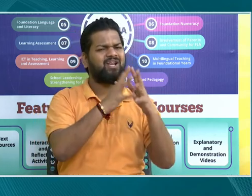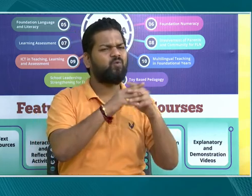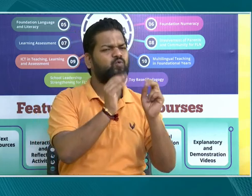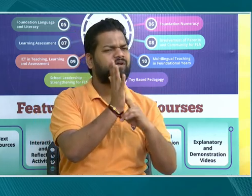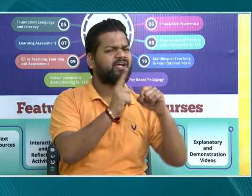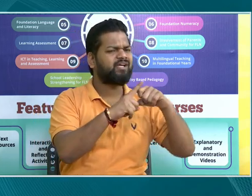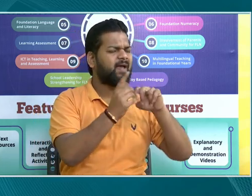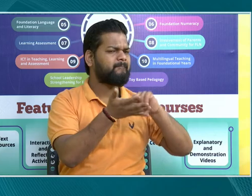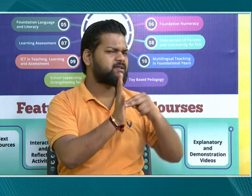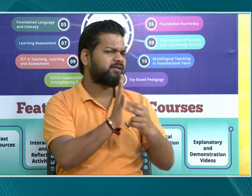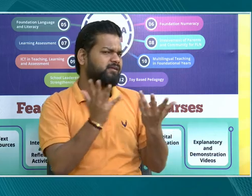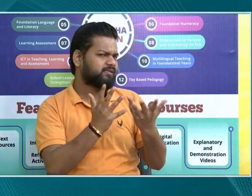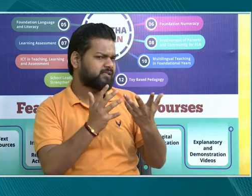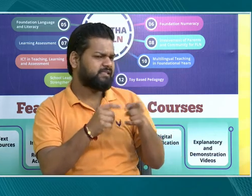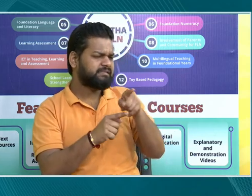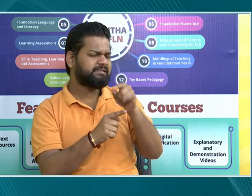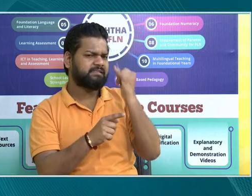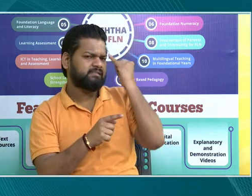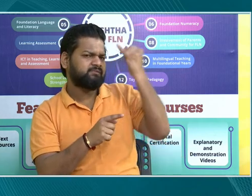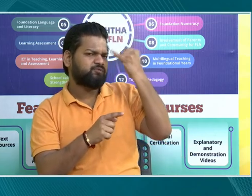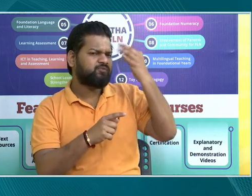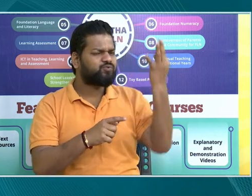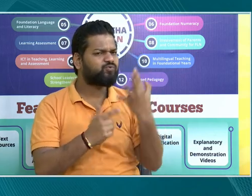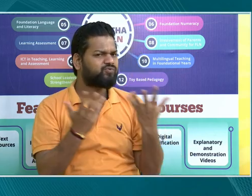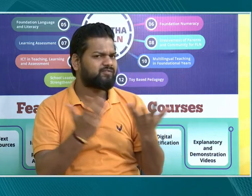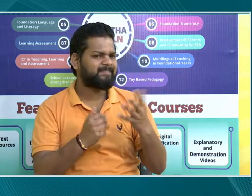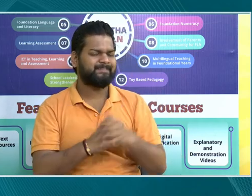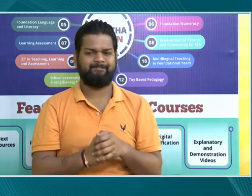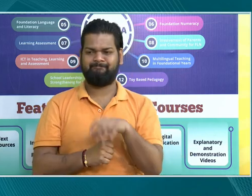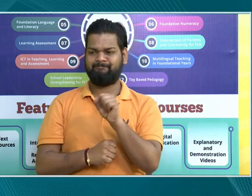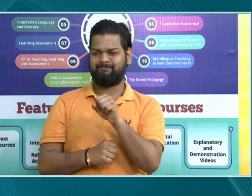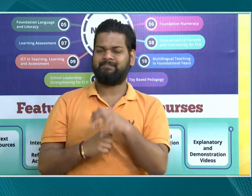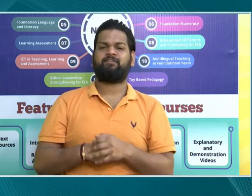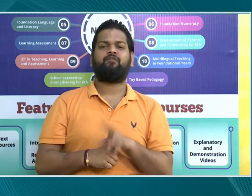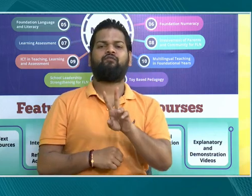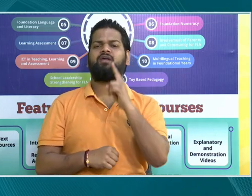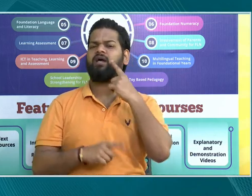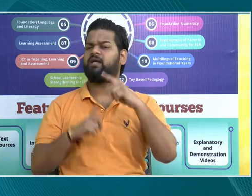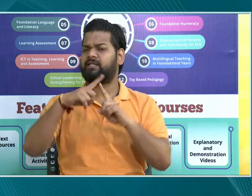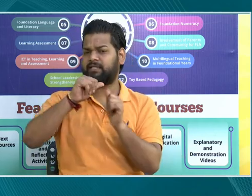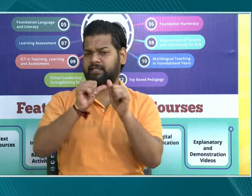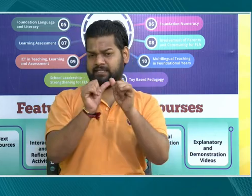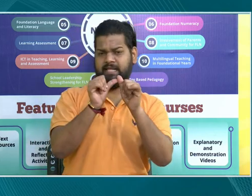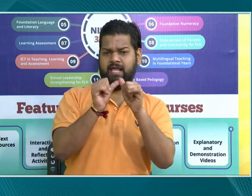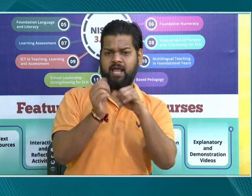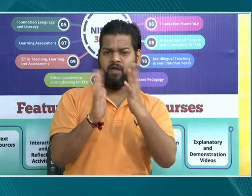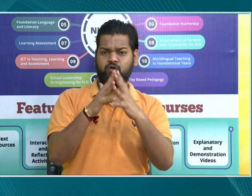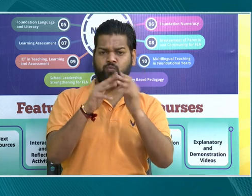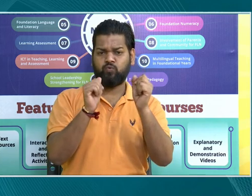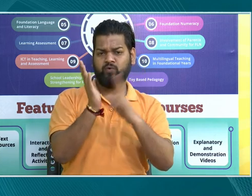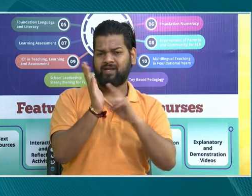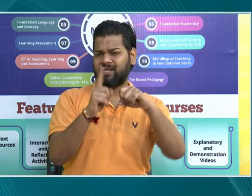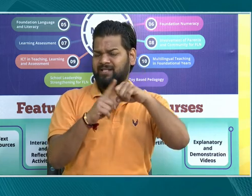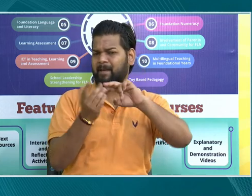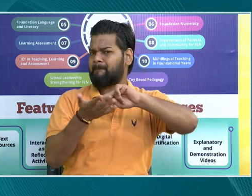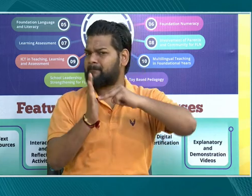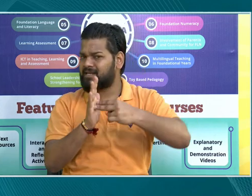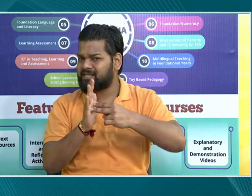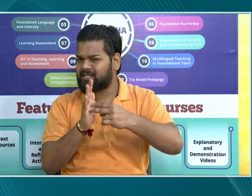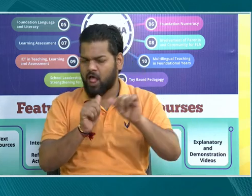व्हाट इज दिस इन्वेंशन ऑल अबाउट मैम वीटा वॉन्क इज अ काइंड ऑफ टॉनिक ओके व्हिच अ